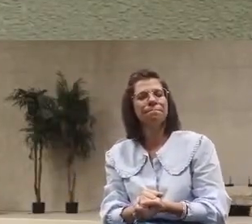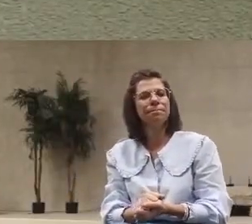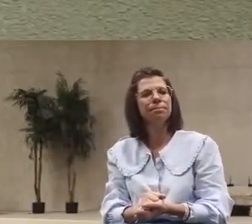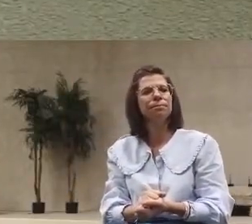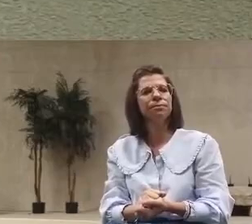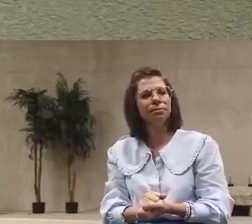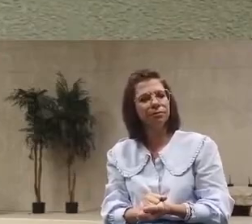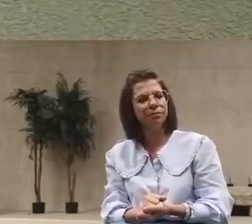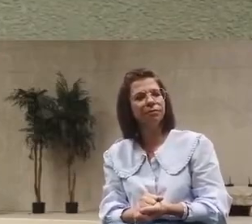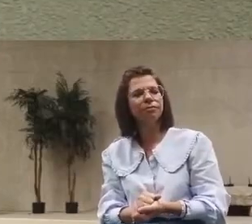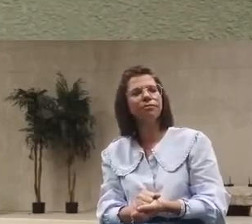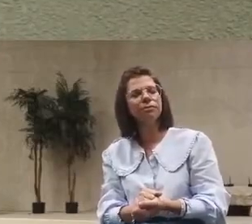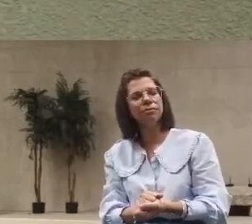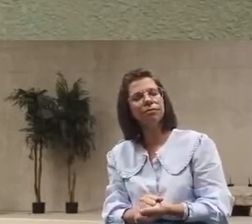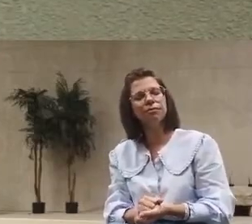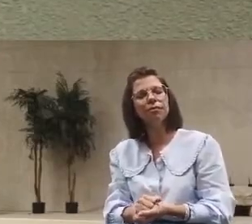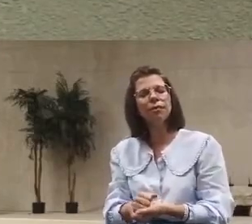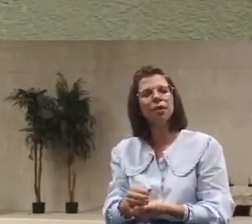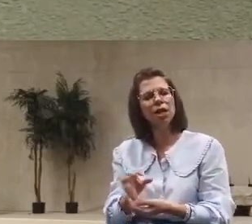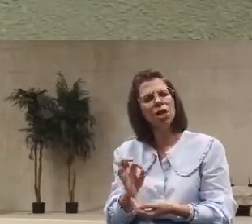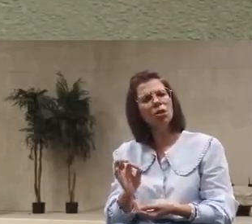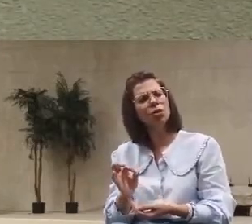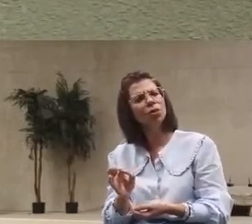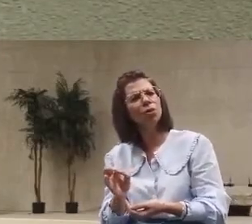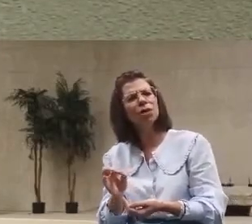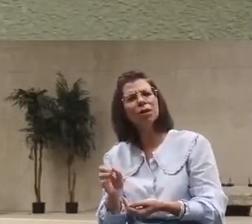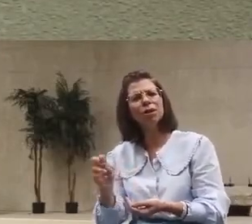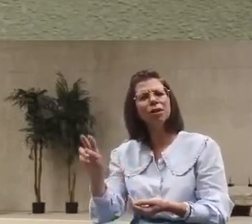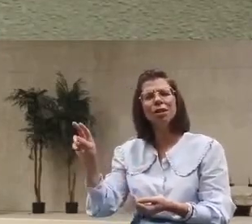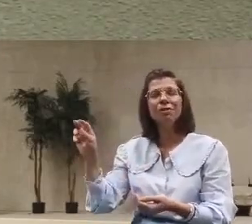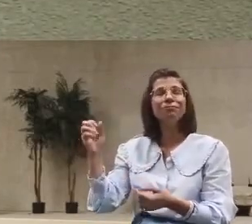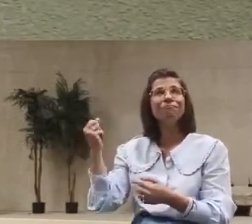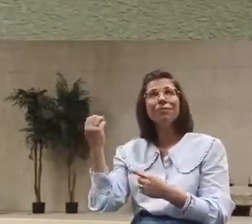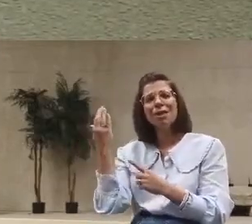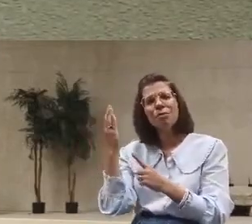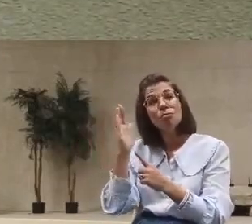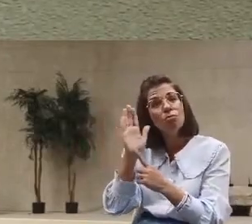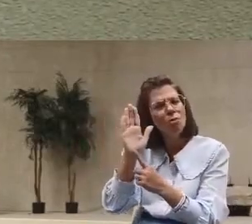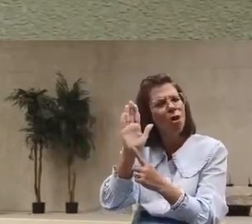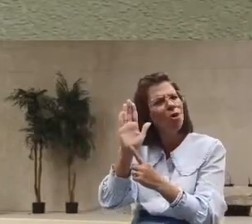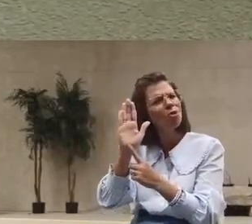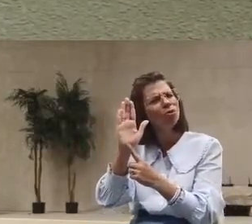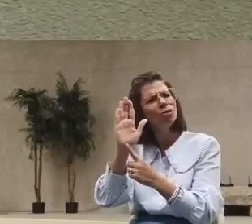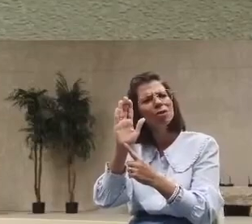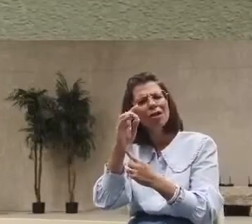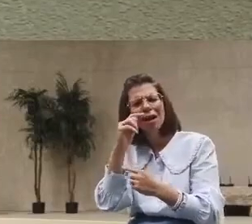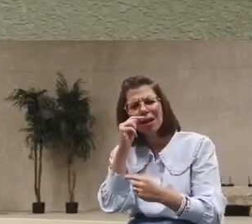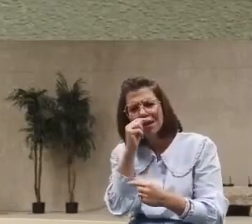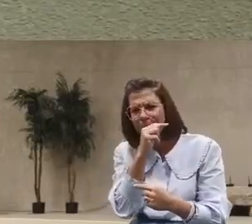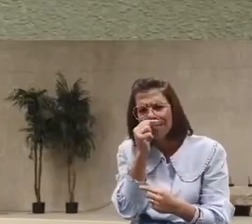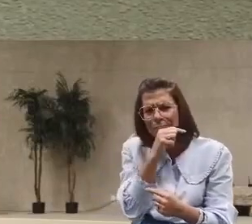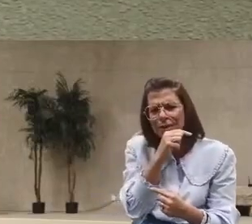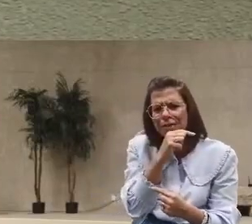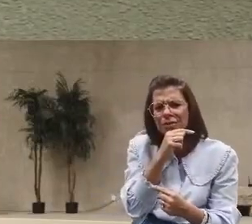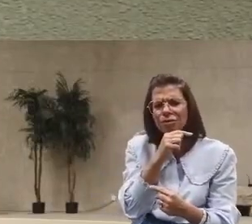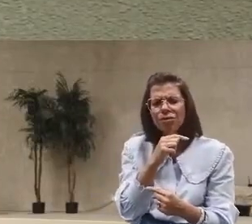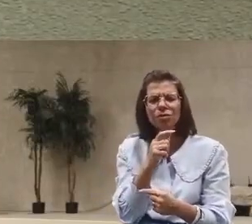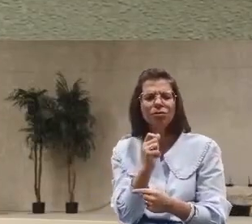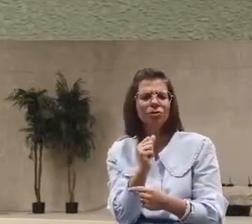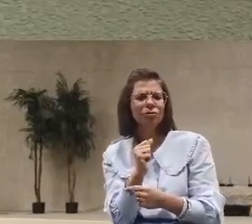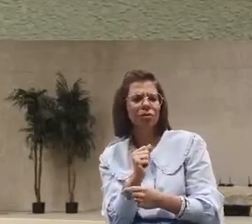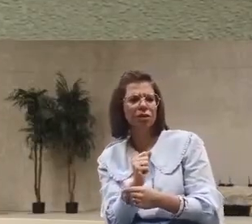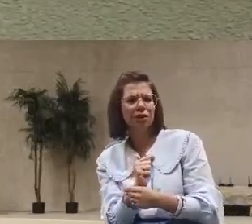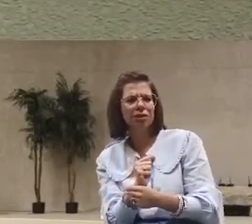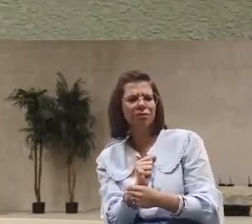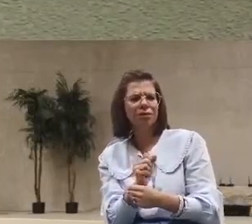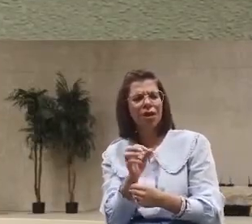alléluia et démasque oh les mensonges de l'ennemi afin que nous en par la vérité nous en soyons affranchis